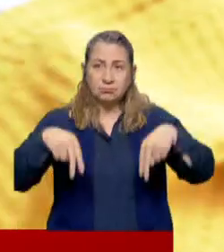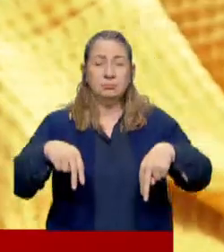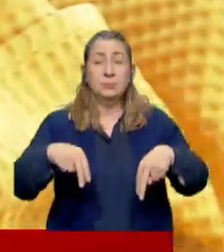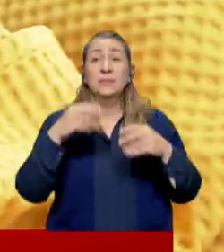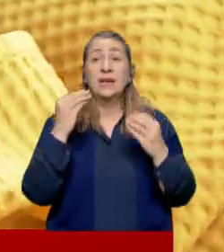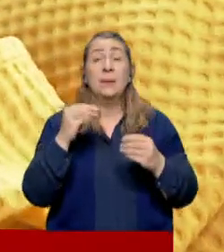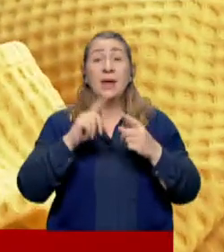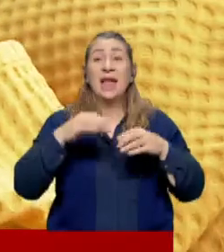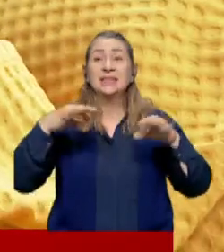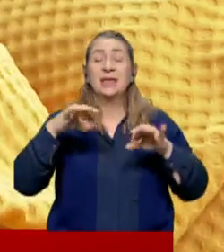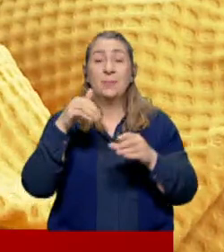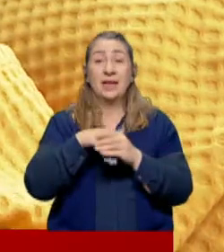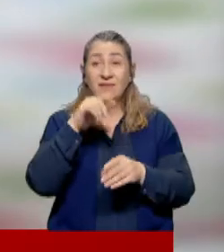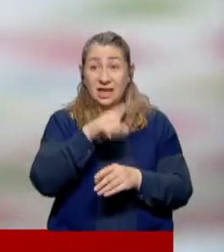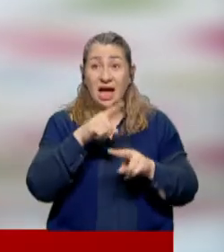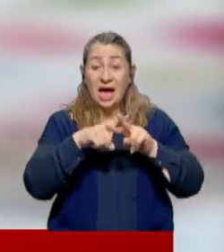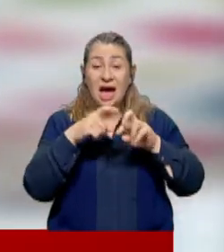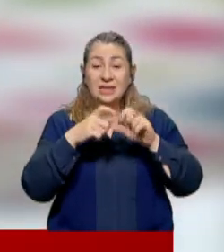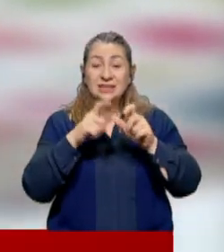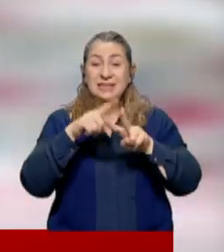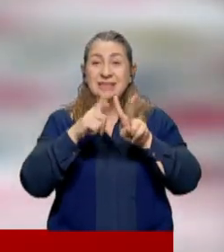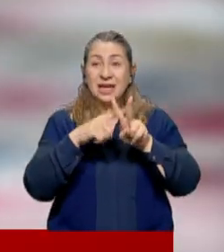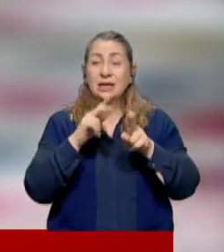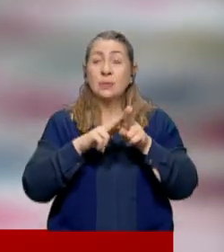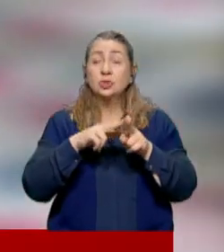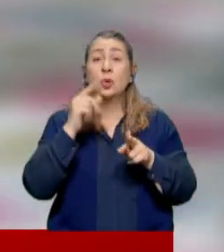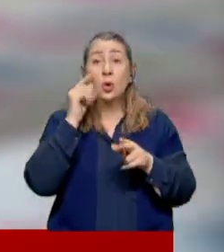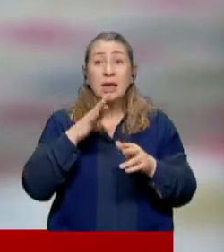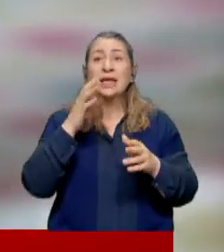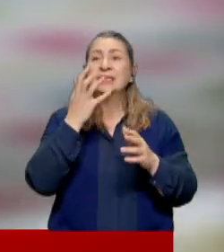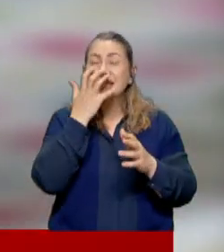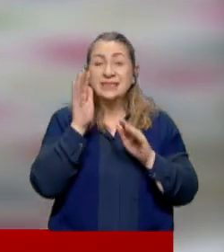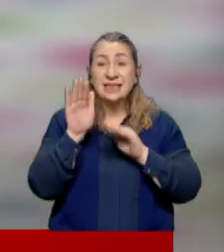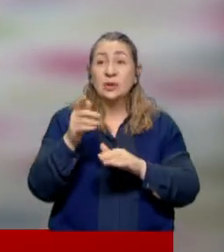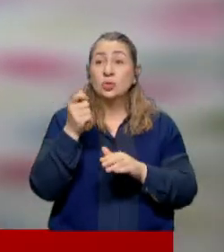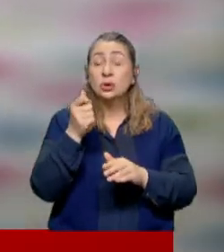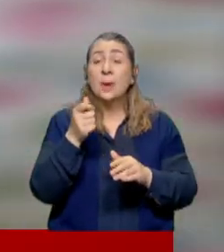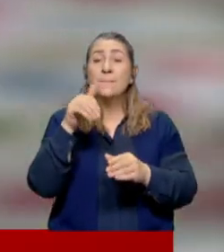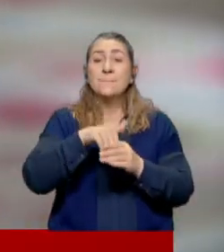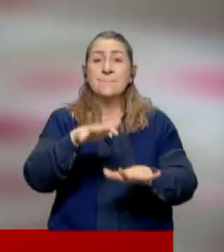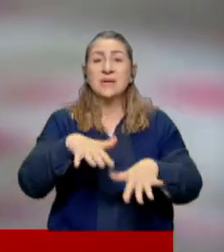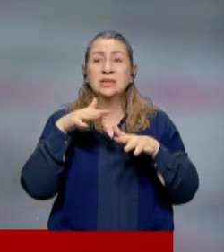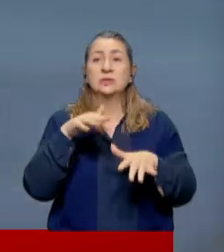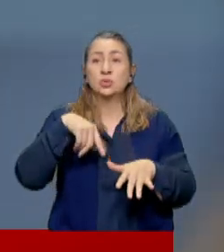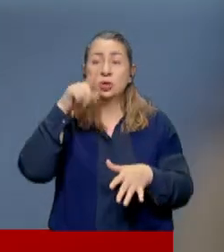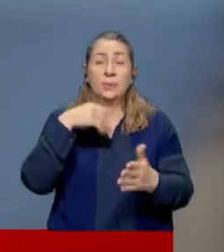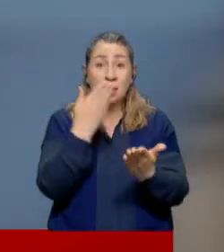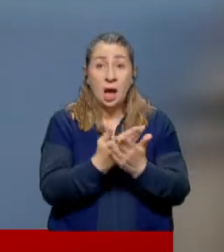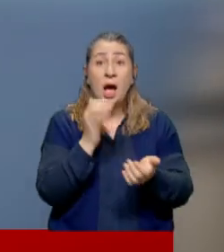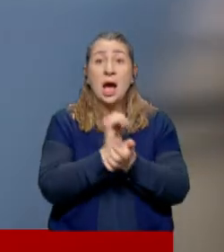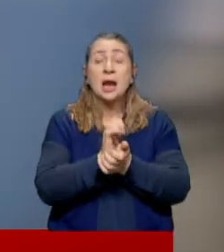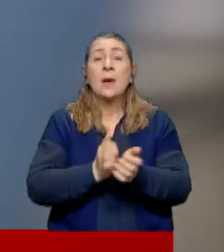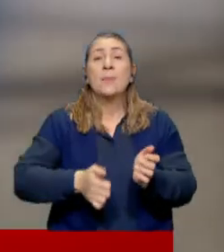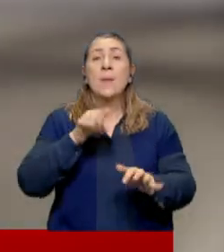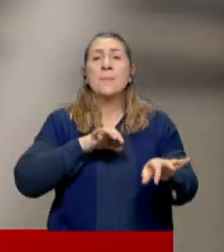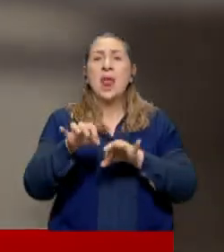İYİ Parti Eskişehir Milletvekili Arslan Kabukçuoğlu ailelere cihaz destek ücretinin verilmesini meclis gündemine taşıdı. Aile Bakanı